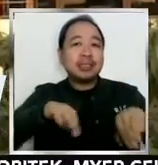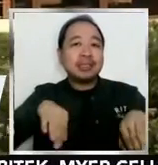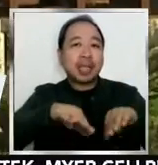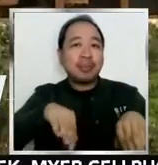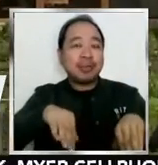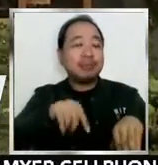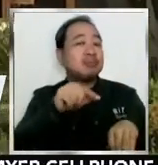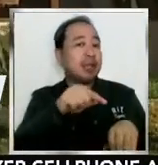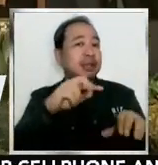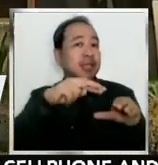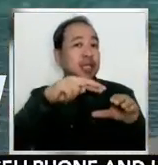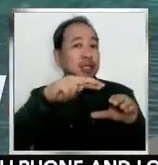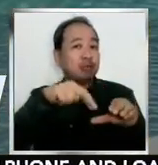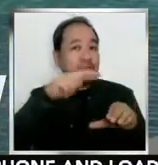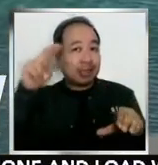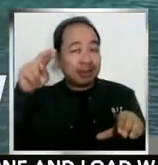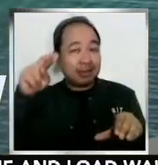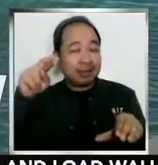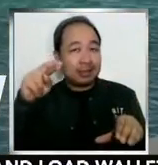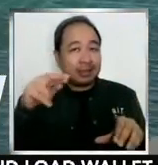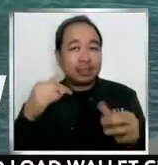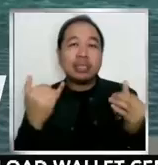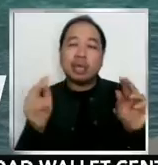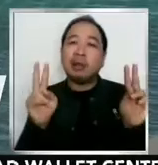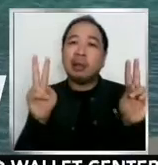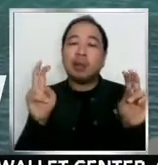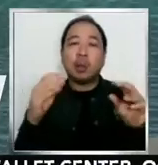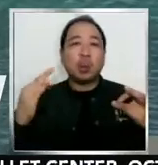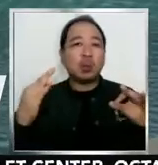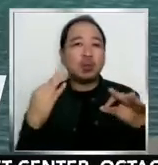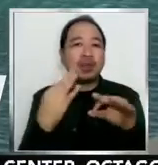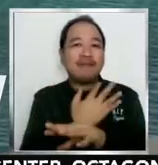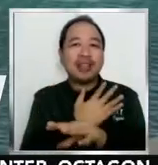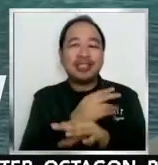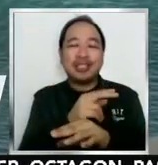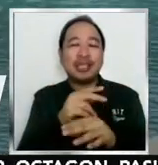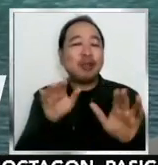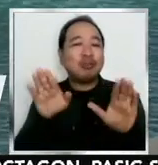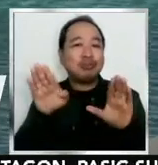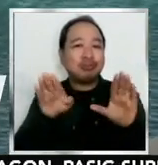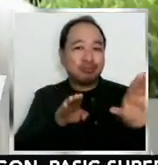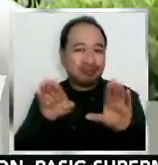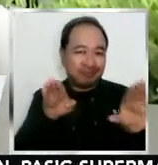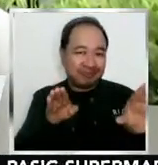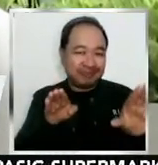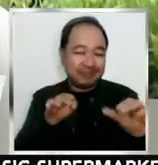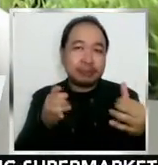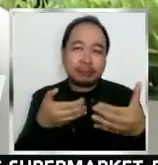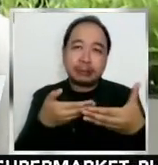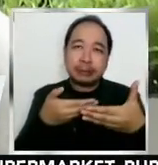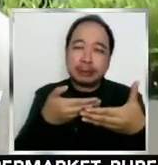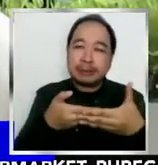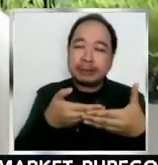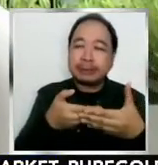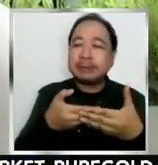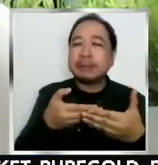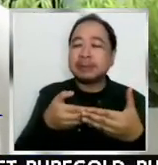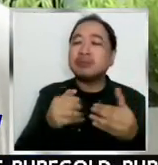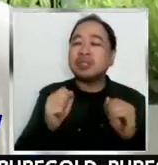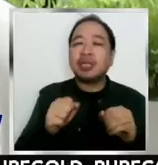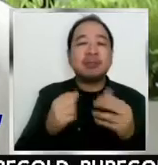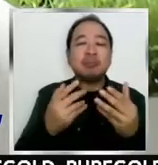Rizal. Revenge gala daw talaga sila. At sa malalapit lang muna para makarami. So ito yung unang option.